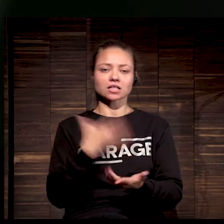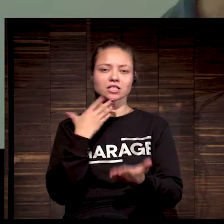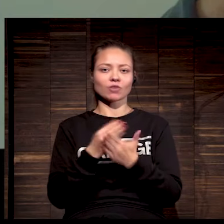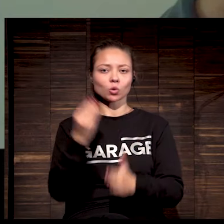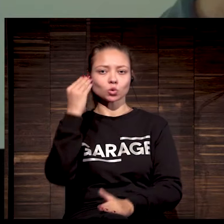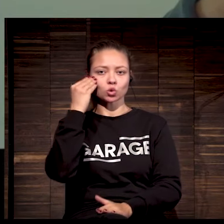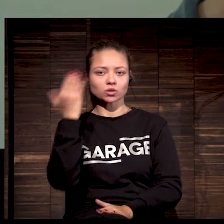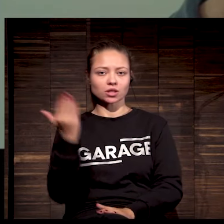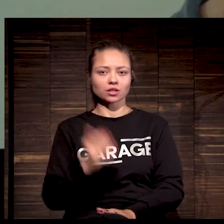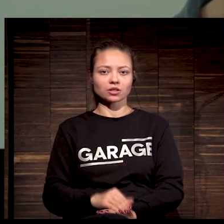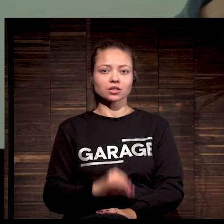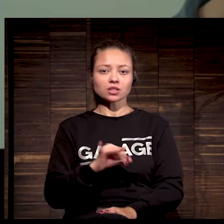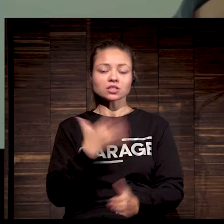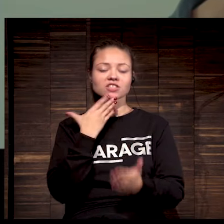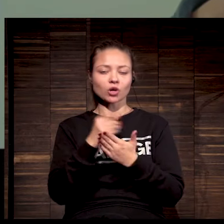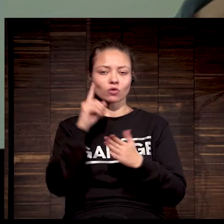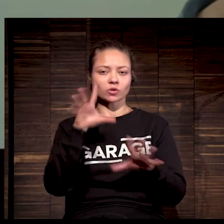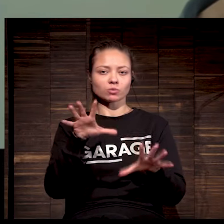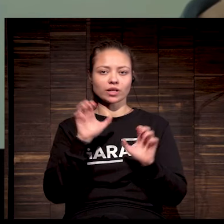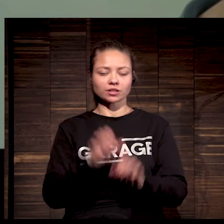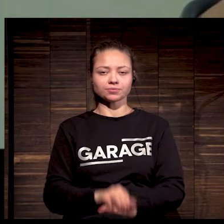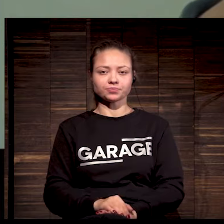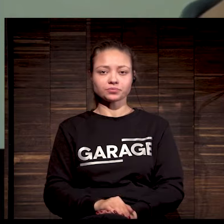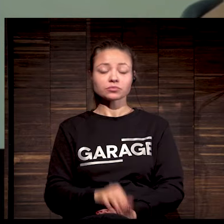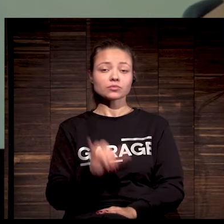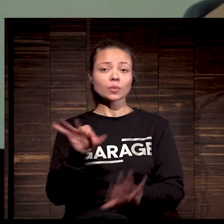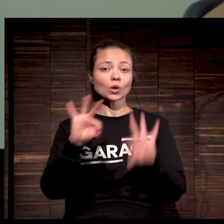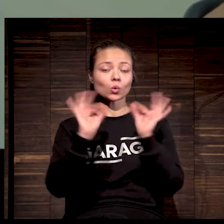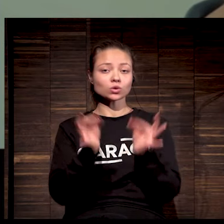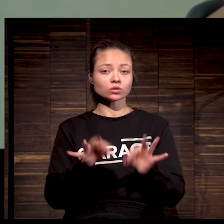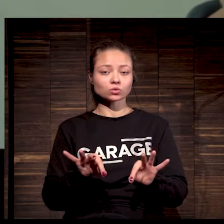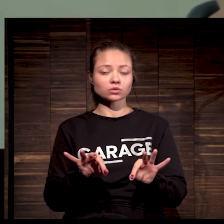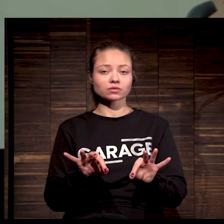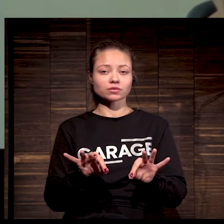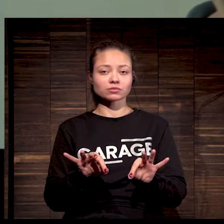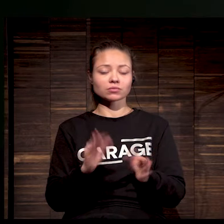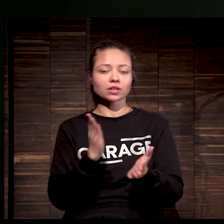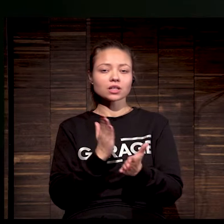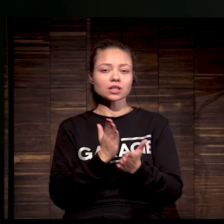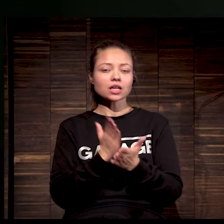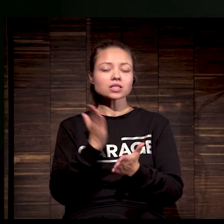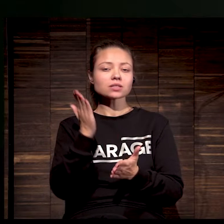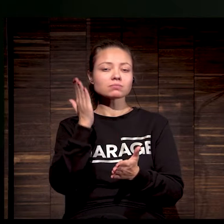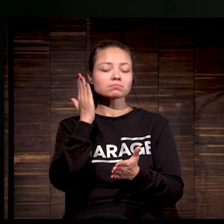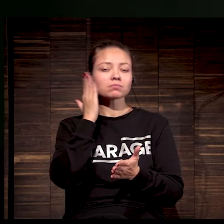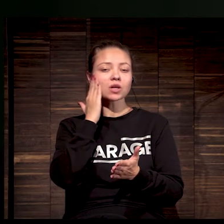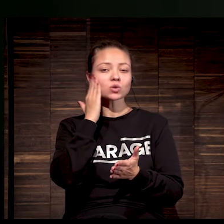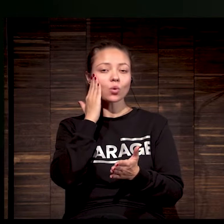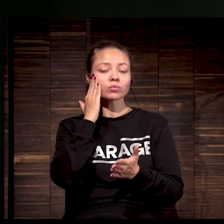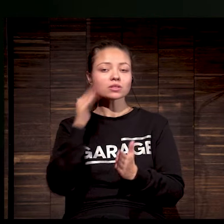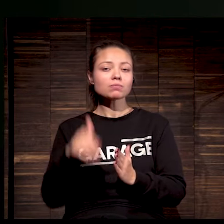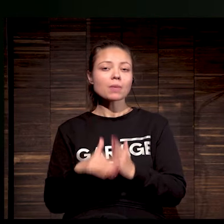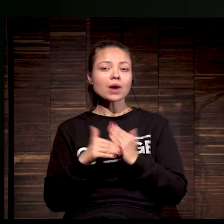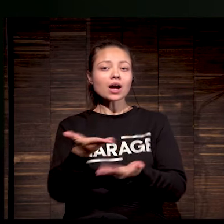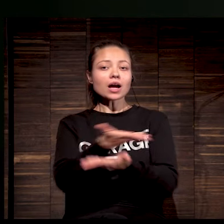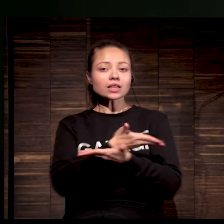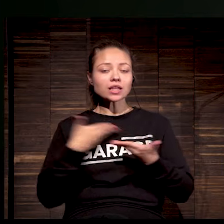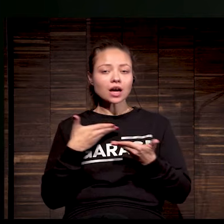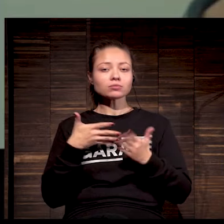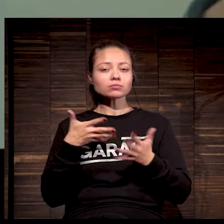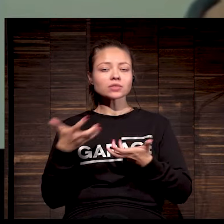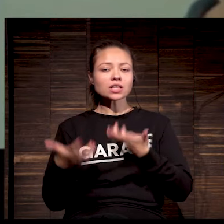зрения и свое восприятие у искусство есть способность помогать нам разбираться с